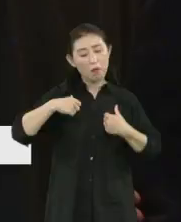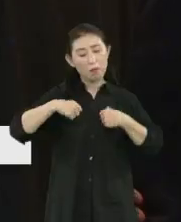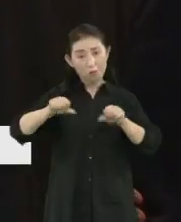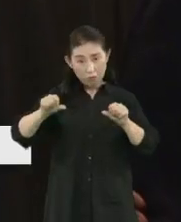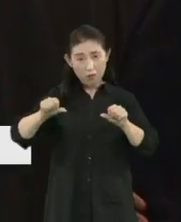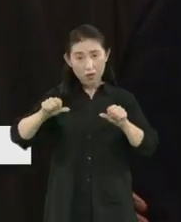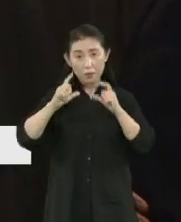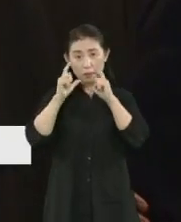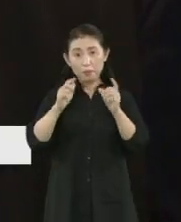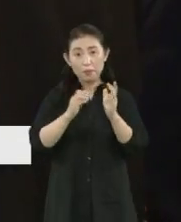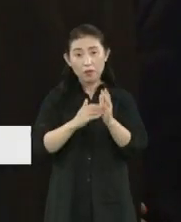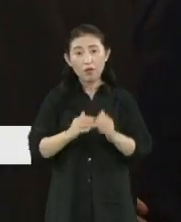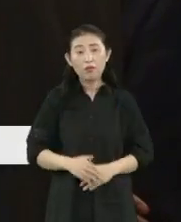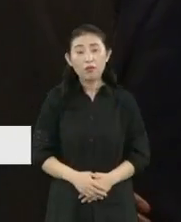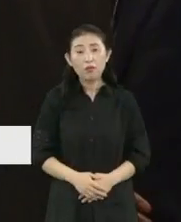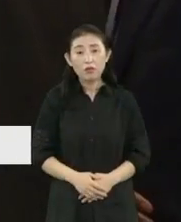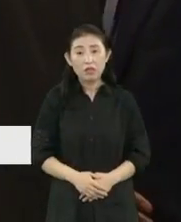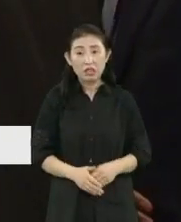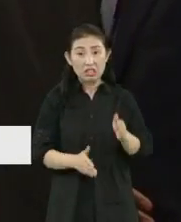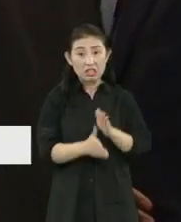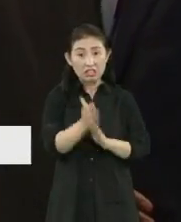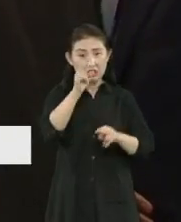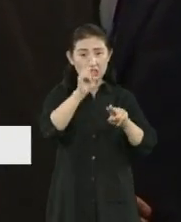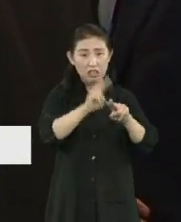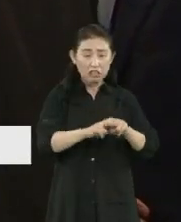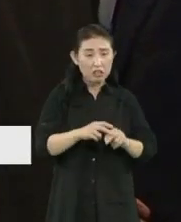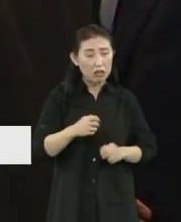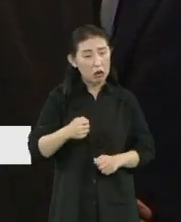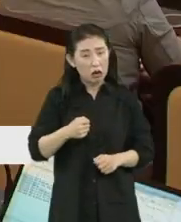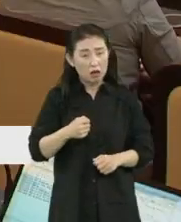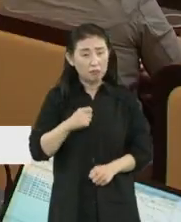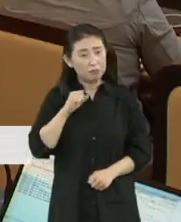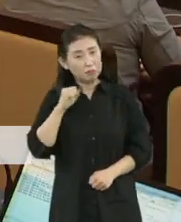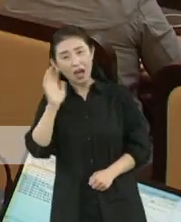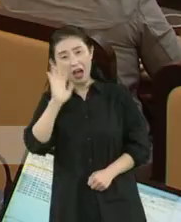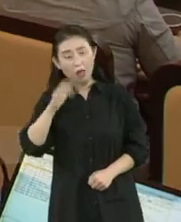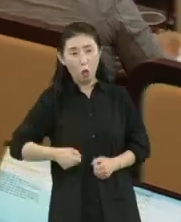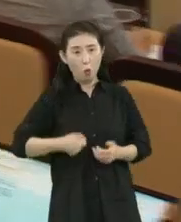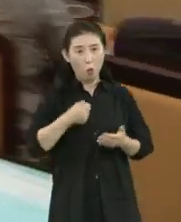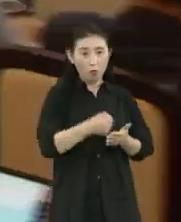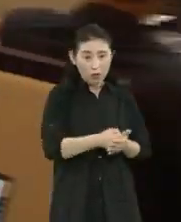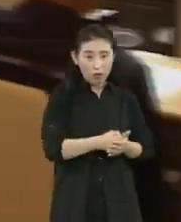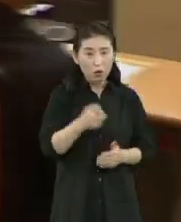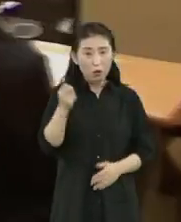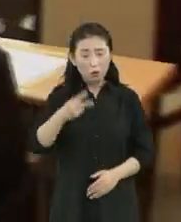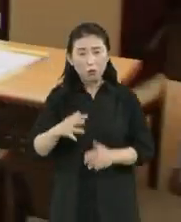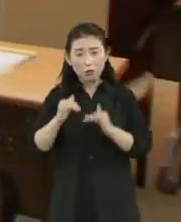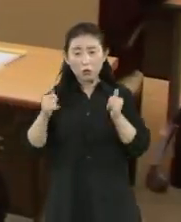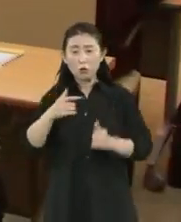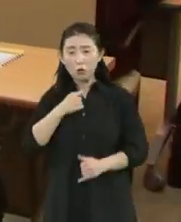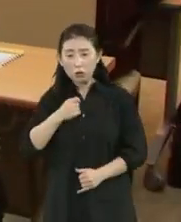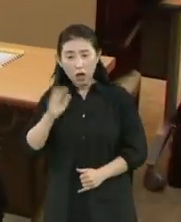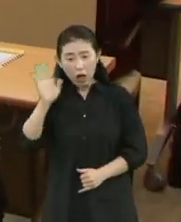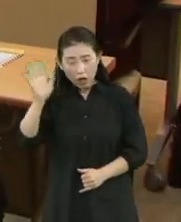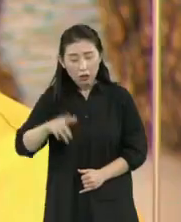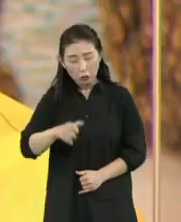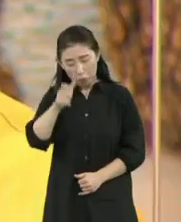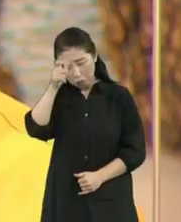상태라는 겁니다. 이에 따라 시장직에 연연하지 않는 용기 있는 행동, 또 여론 고려 없이 고집만